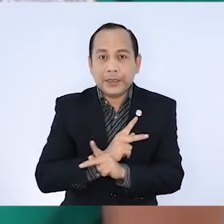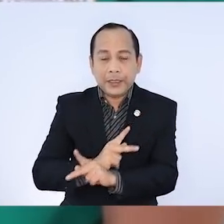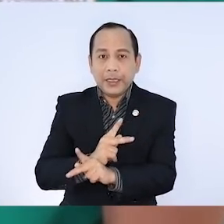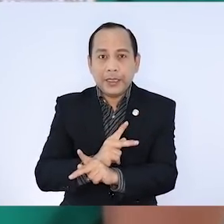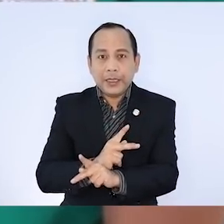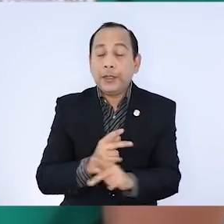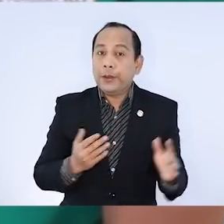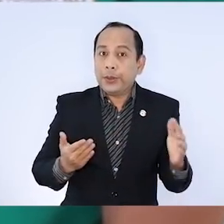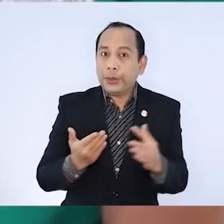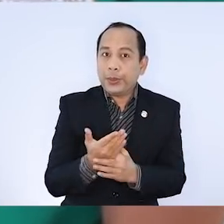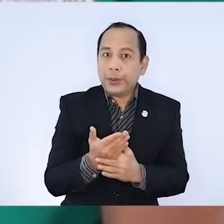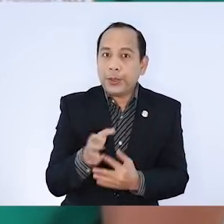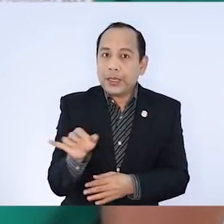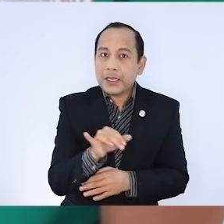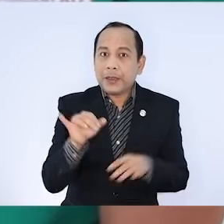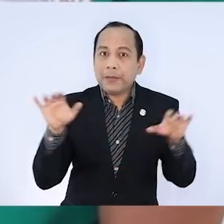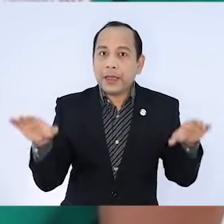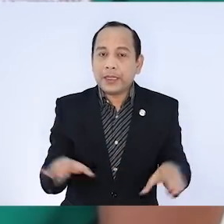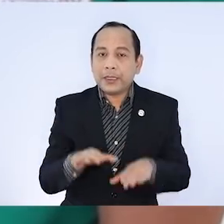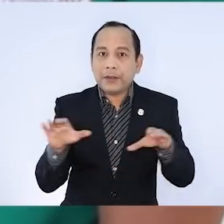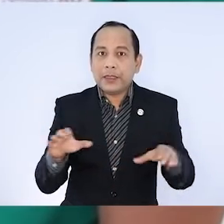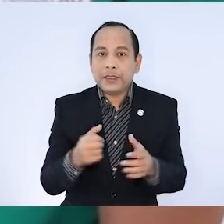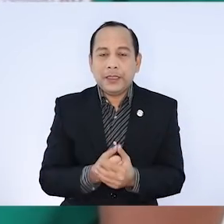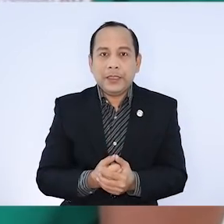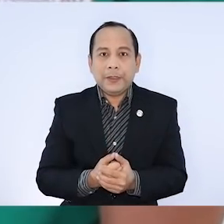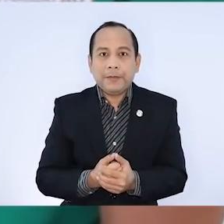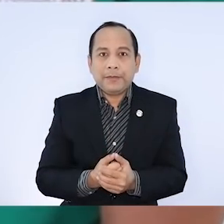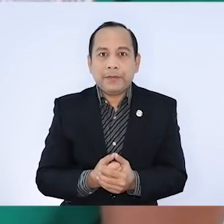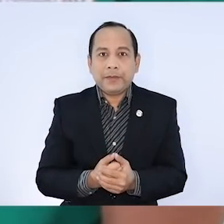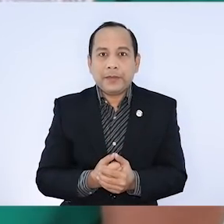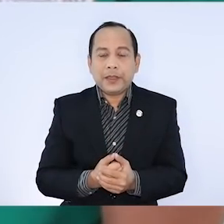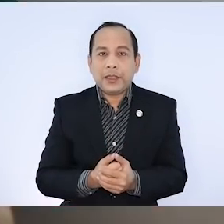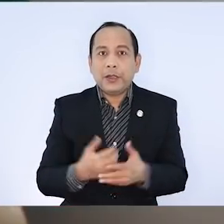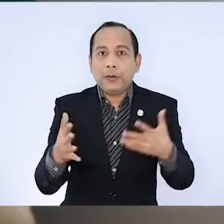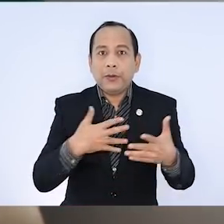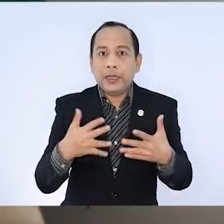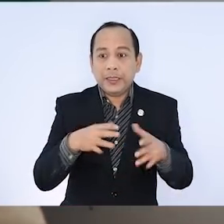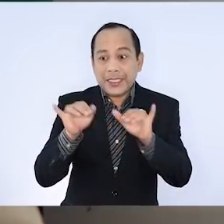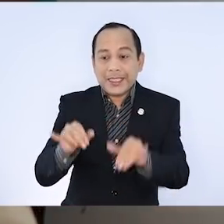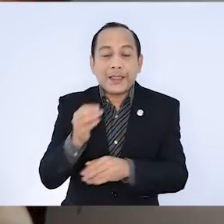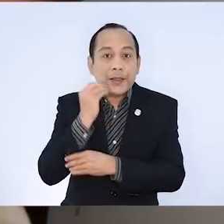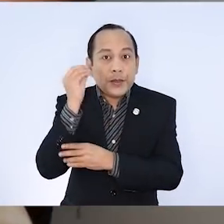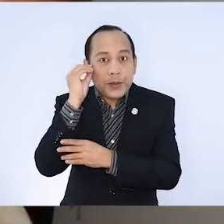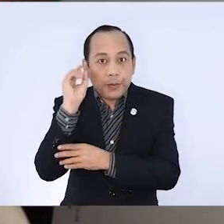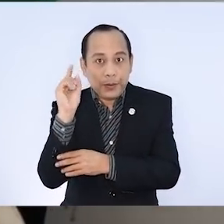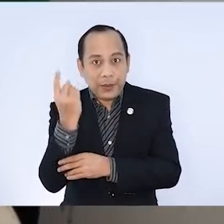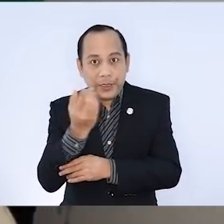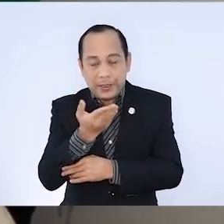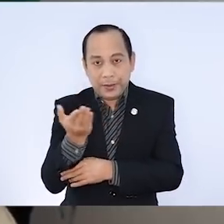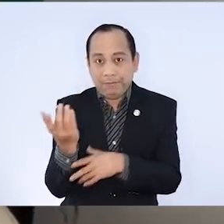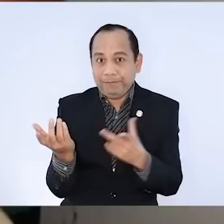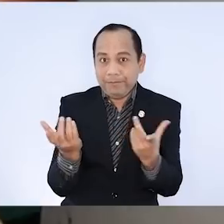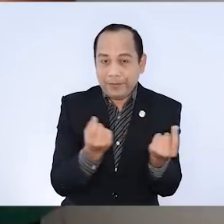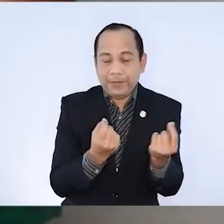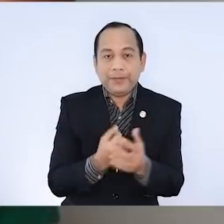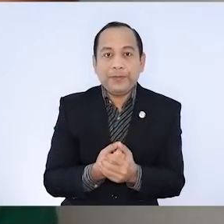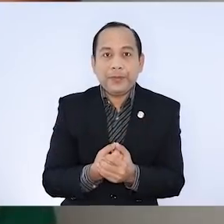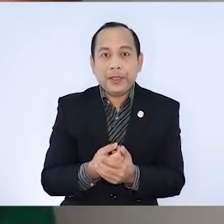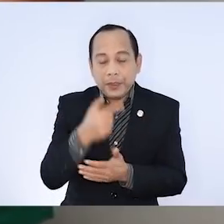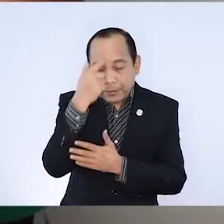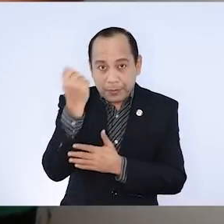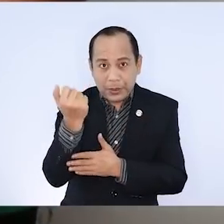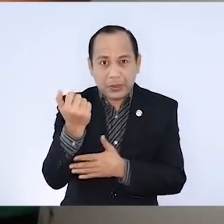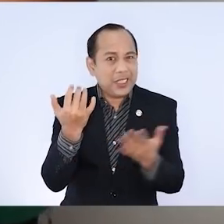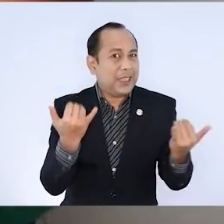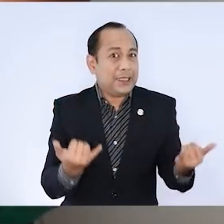na sa pamamagitan po ng ganitong mga aktibidad na kahit sa aming tahanan lamang po isinasagawa dahil po